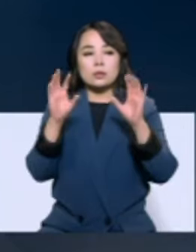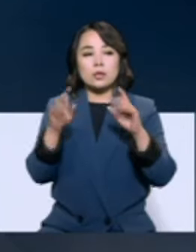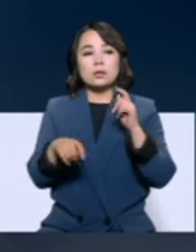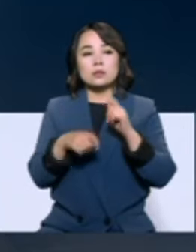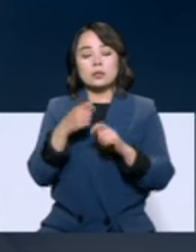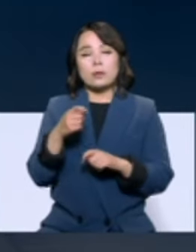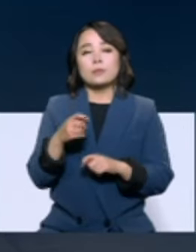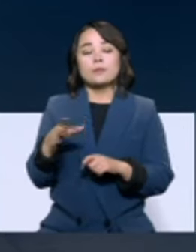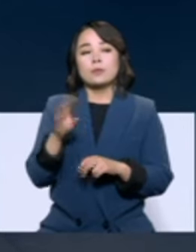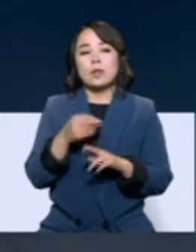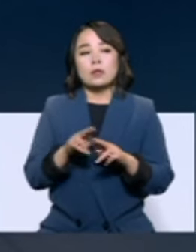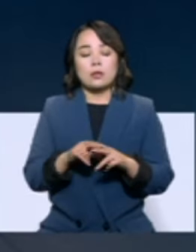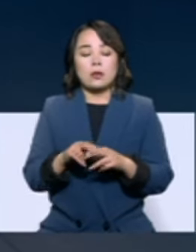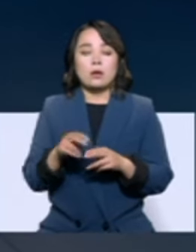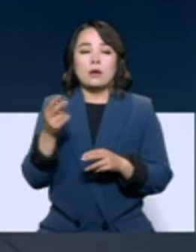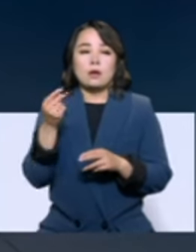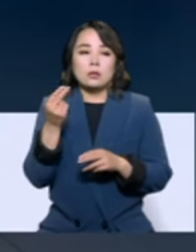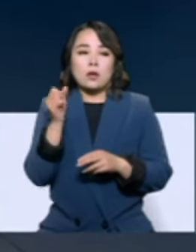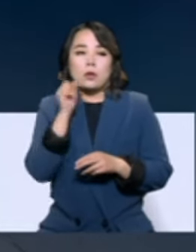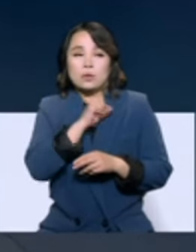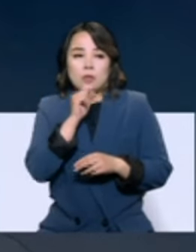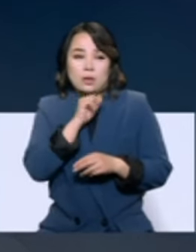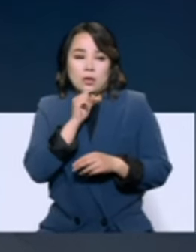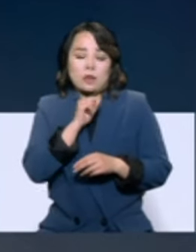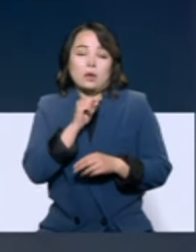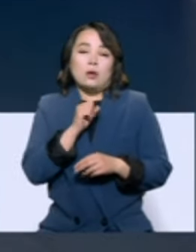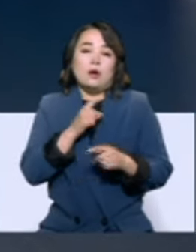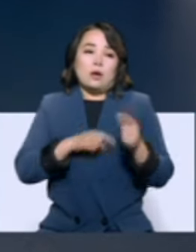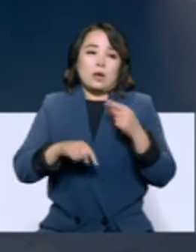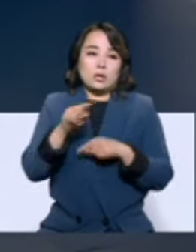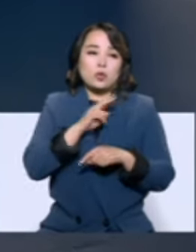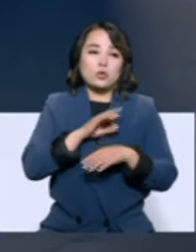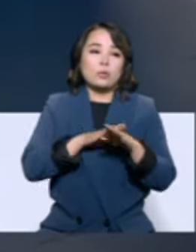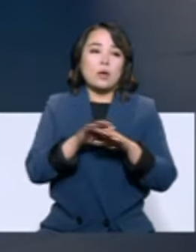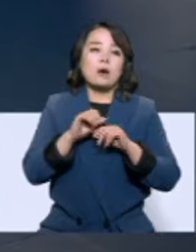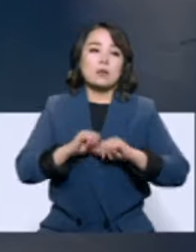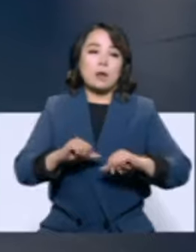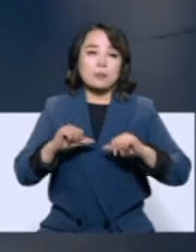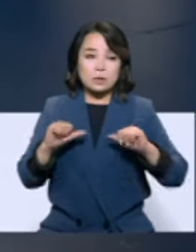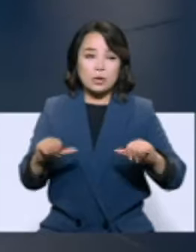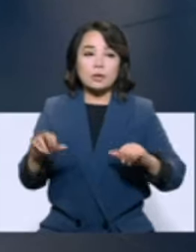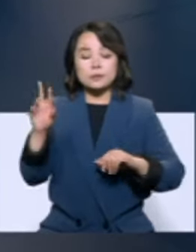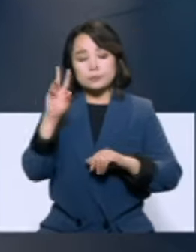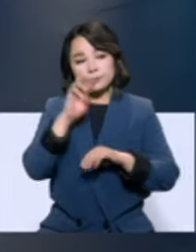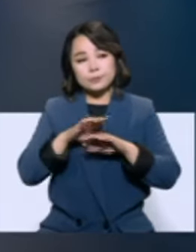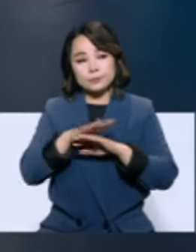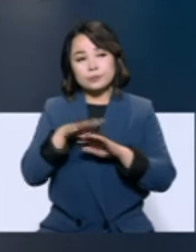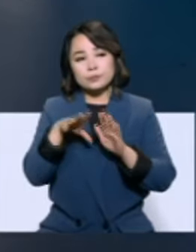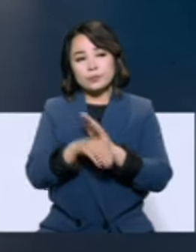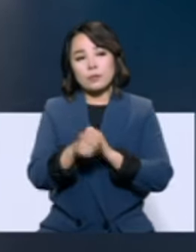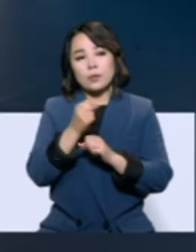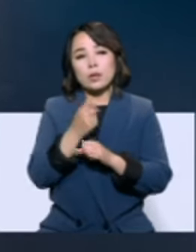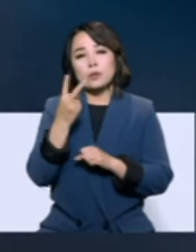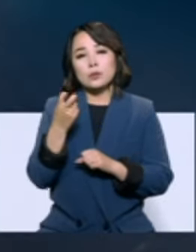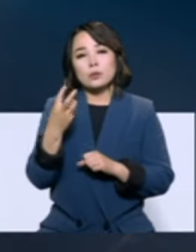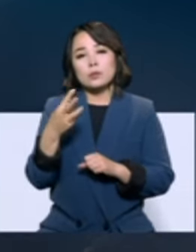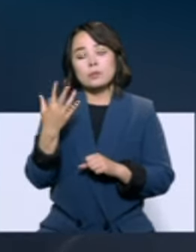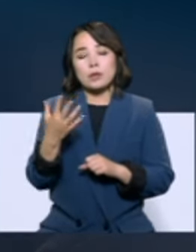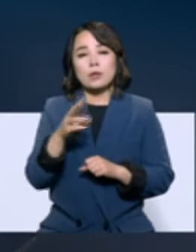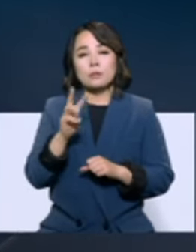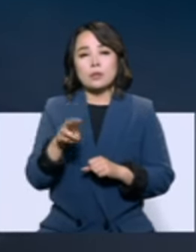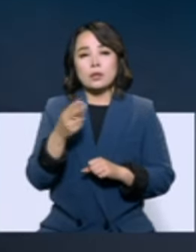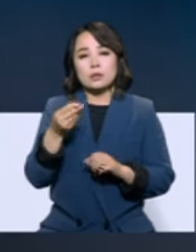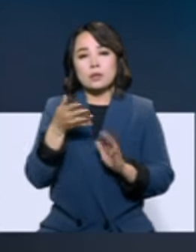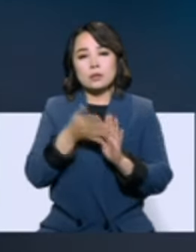Заңсыз иемденілген активтерді ұрланған дейікші. Қайтару жөніндегі комиссия мемлекет кірісіне тағы да 235 миллиард